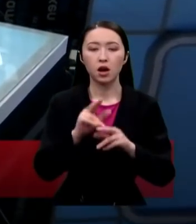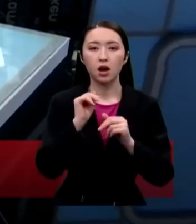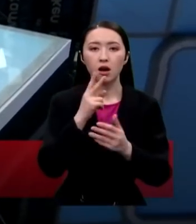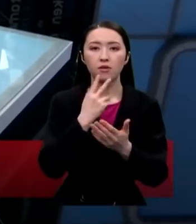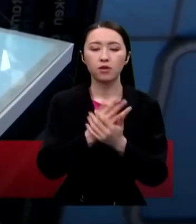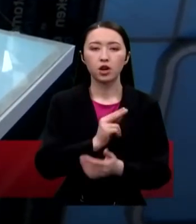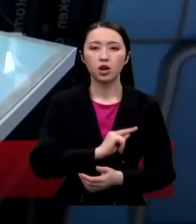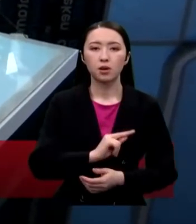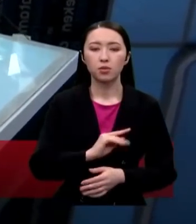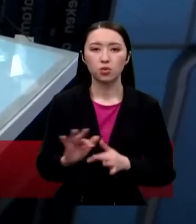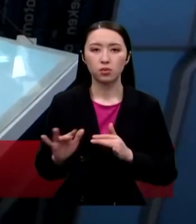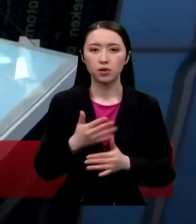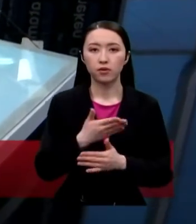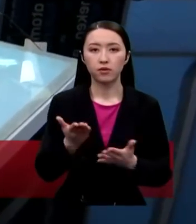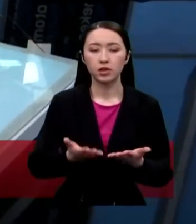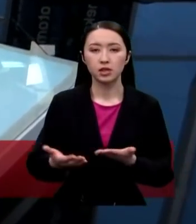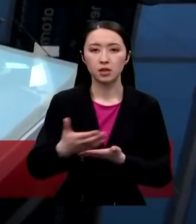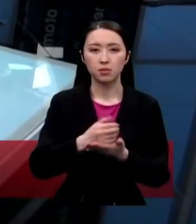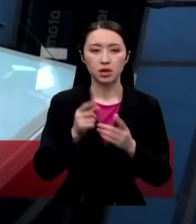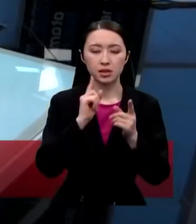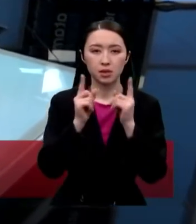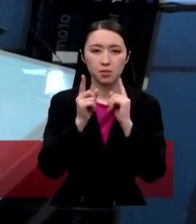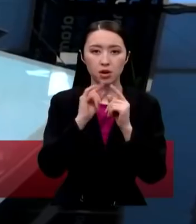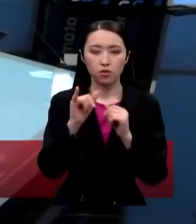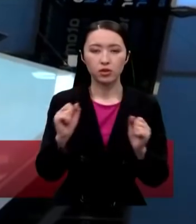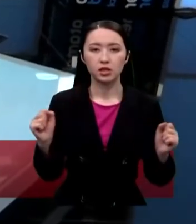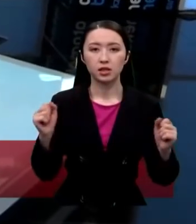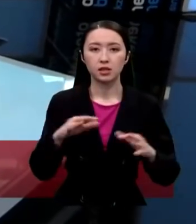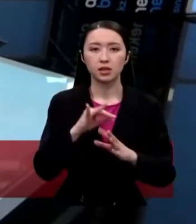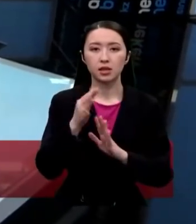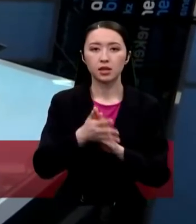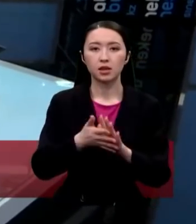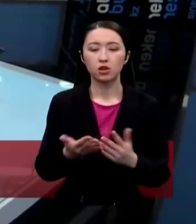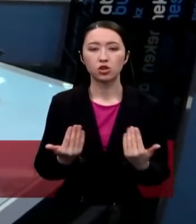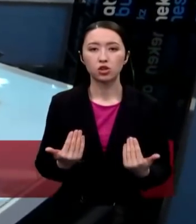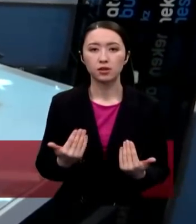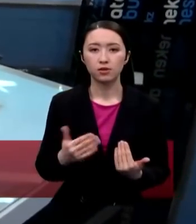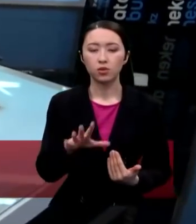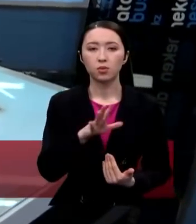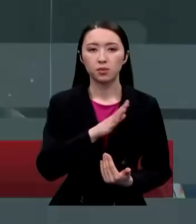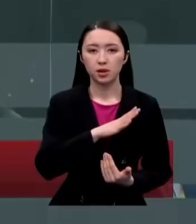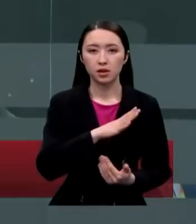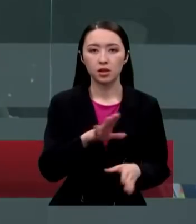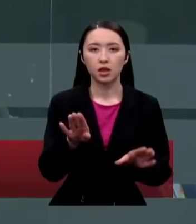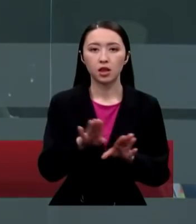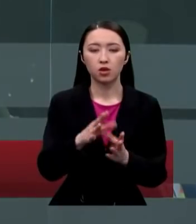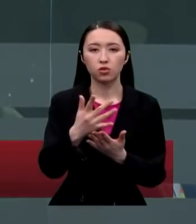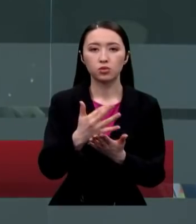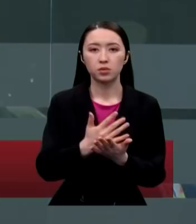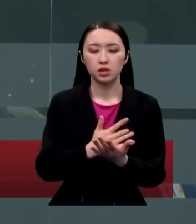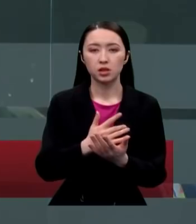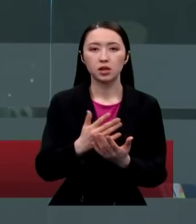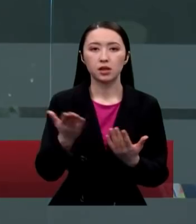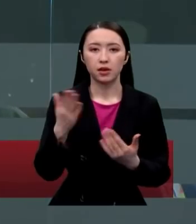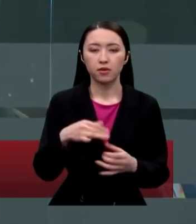случае рабочий процесс? Вот вы собираетесь в какое-то собрание у вас, заседание, и говорите, вот сегодня был вот такой вот список комментариев, давайте